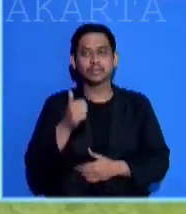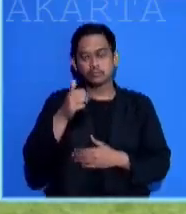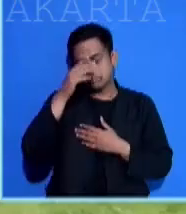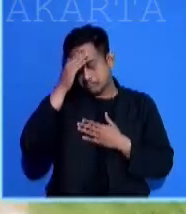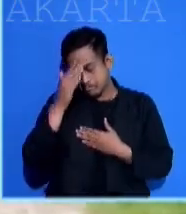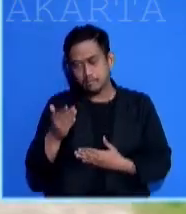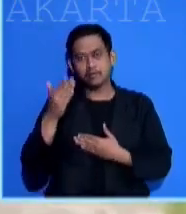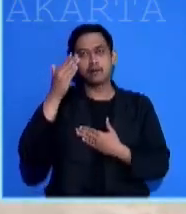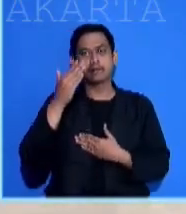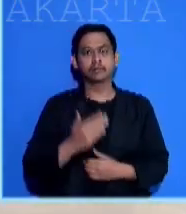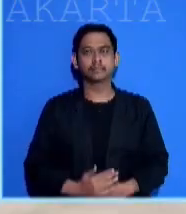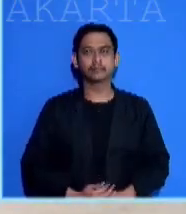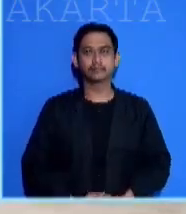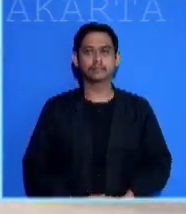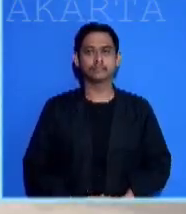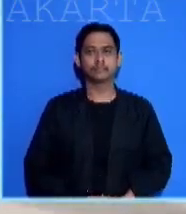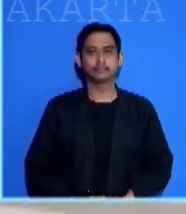demikian Agung Nugroho dan Ari feriawan melaporkan